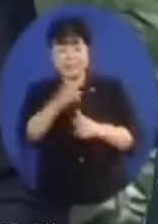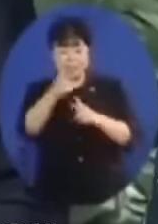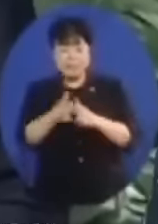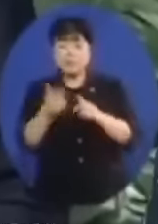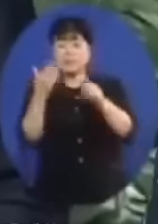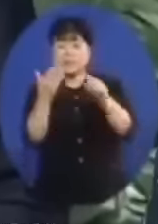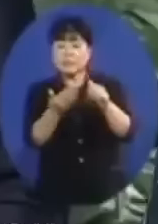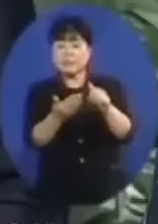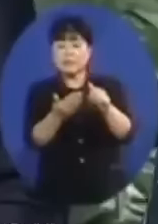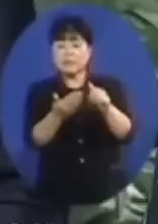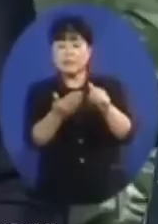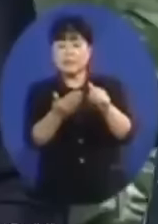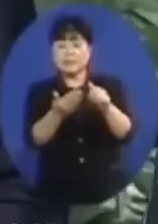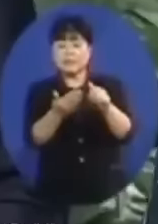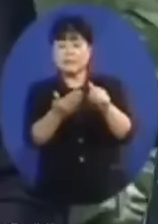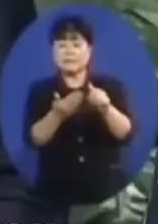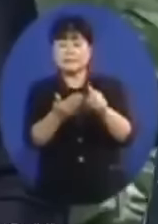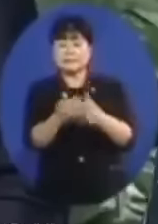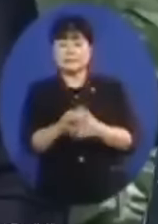예수님께서